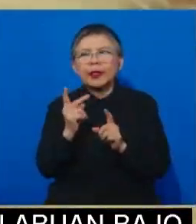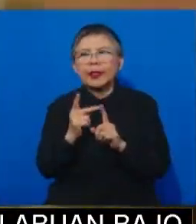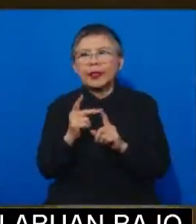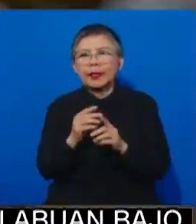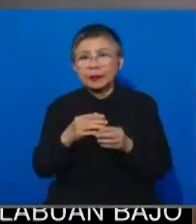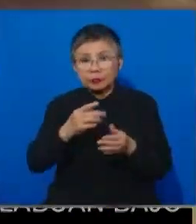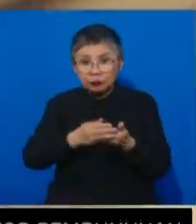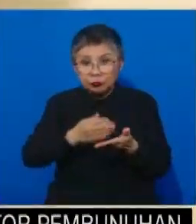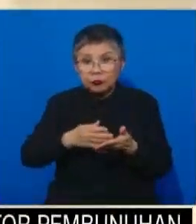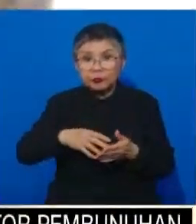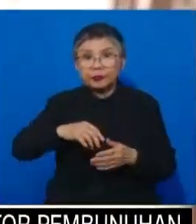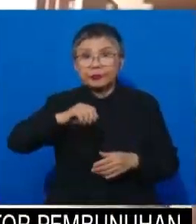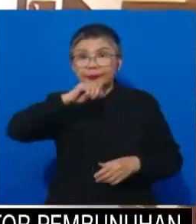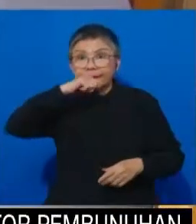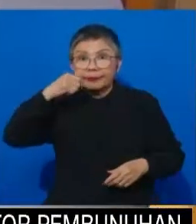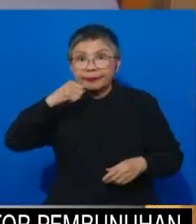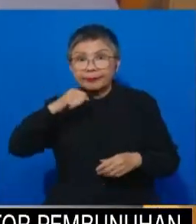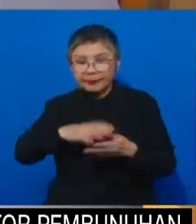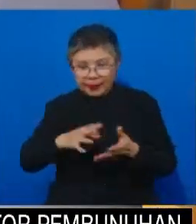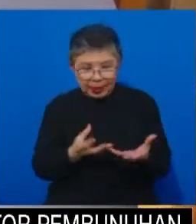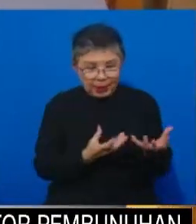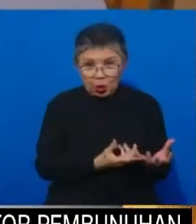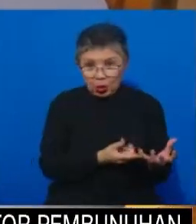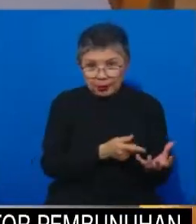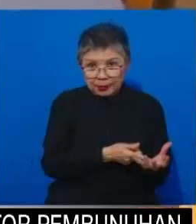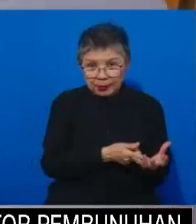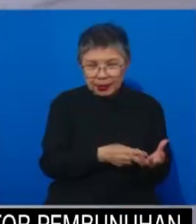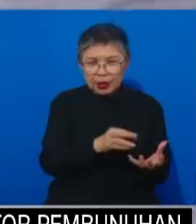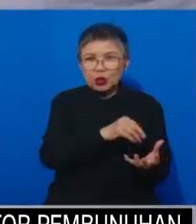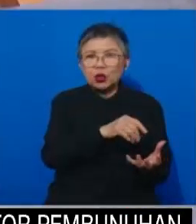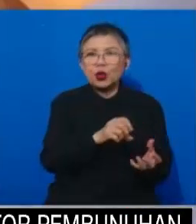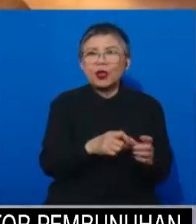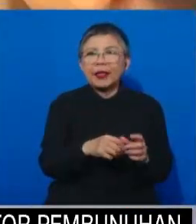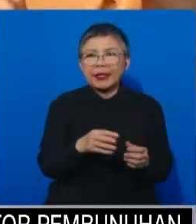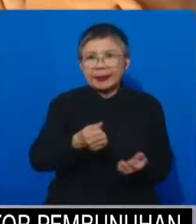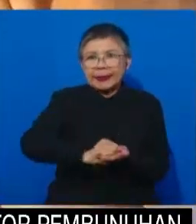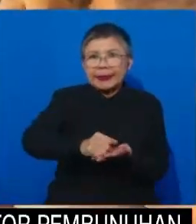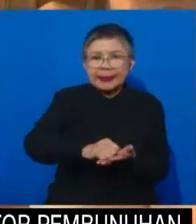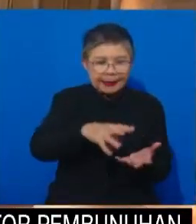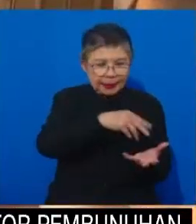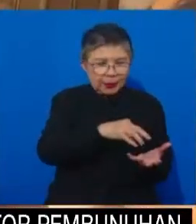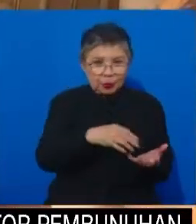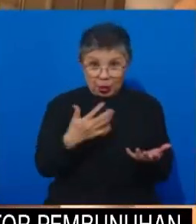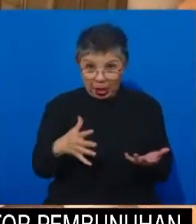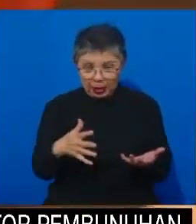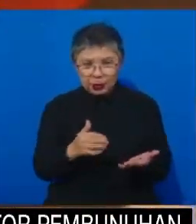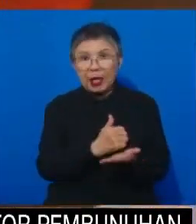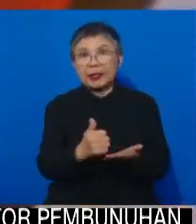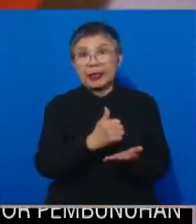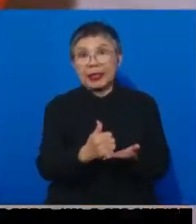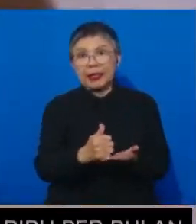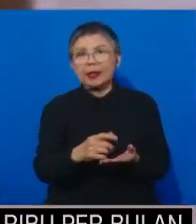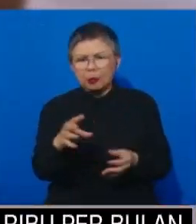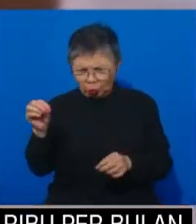Potongan daging dan tetelan ditambahkan ke dalam mangkuk kecil dengan tambahan serundeng serta sambal di atasnya. Tak cukup dengan rasa original, Anda juga